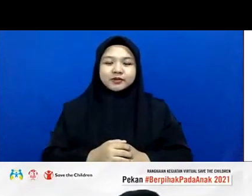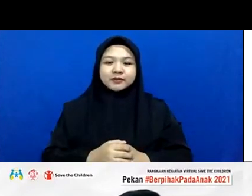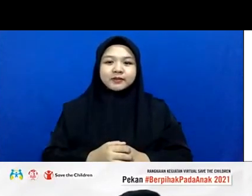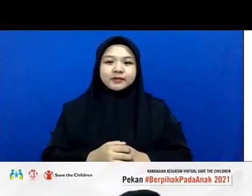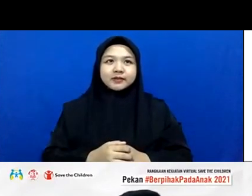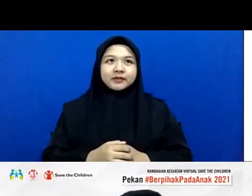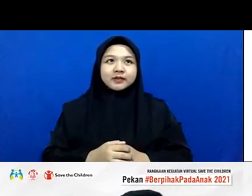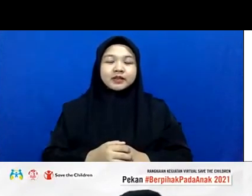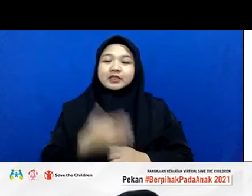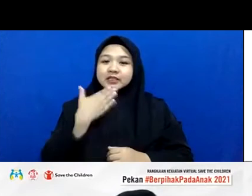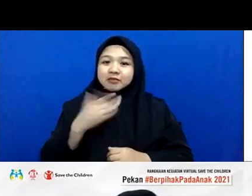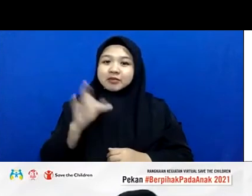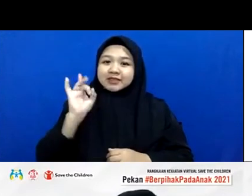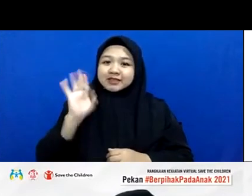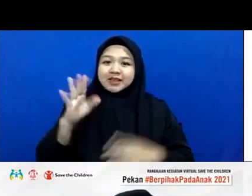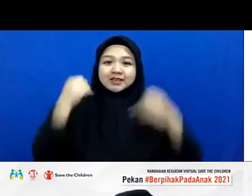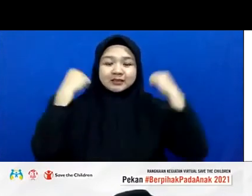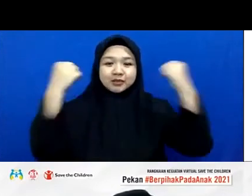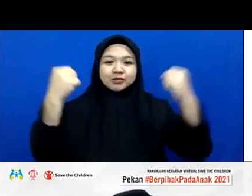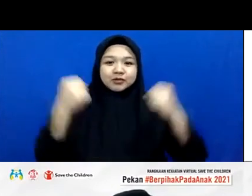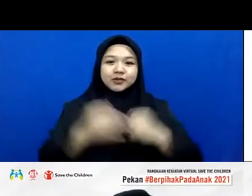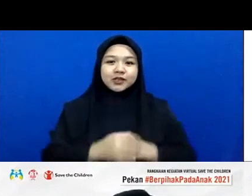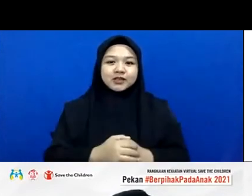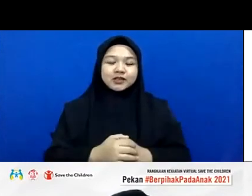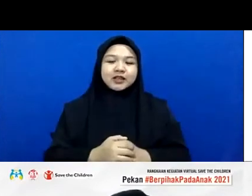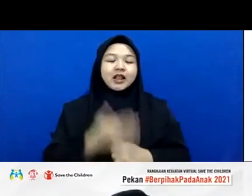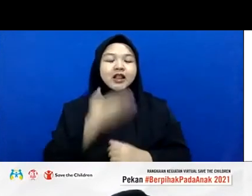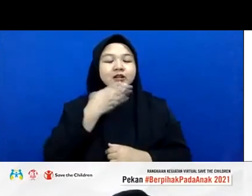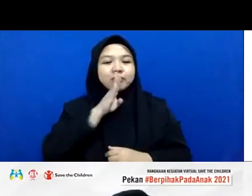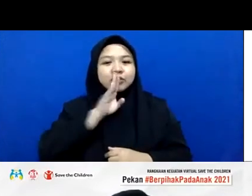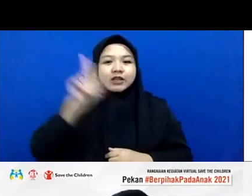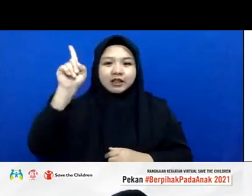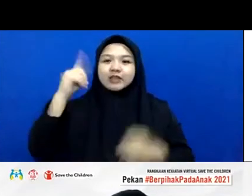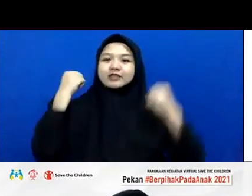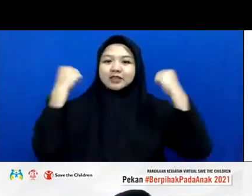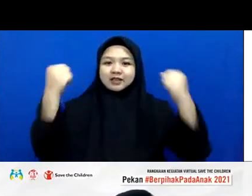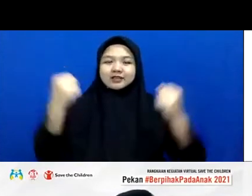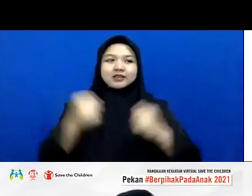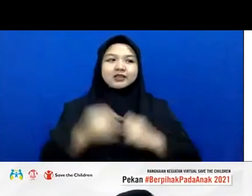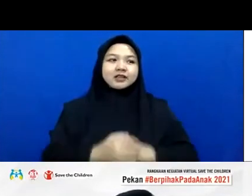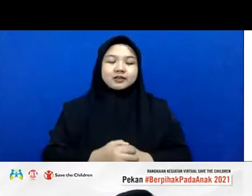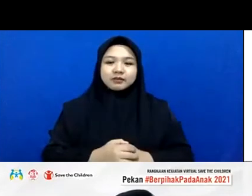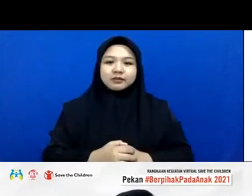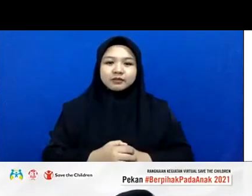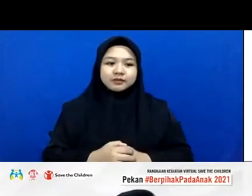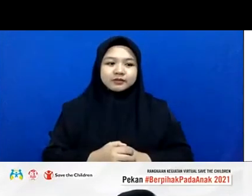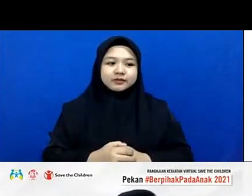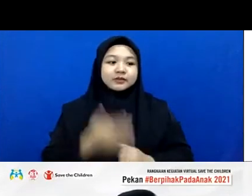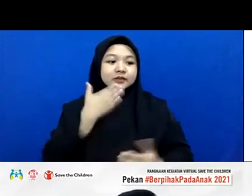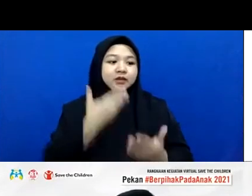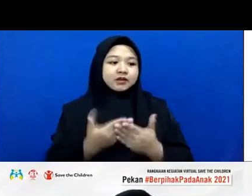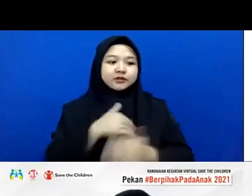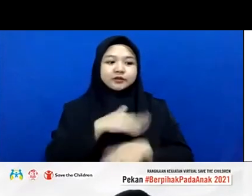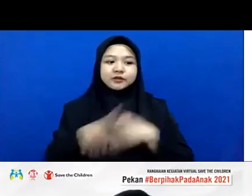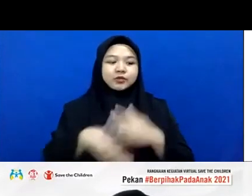siang. Siang, sehat Mbak? Alhamdulillah sehat. Ya. Terima kasih semua para narasumber